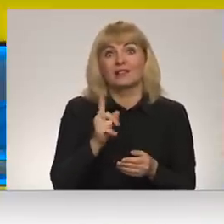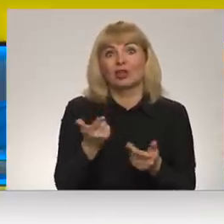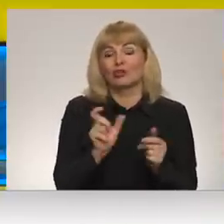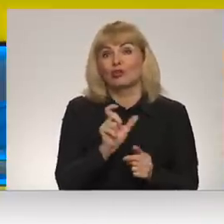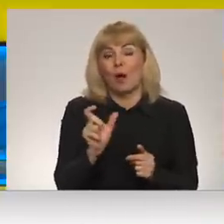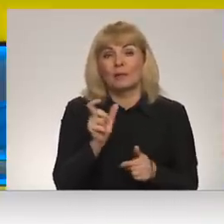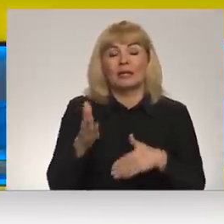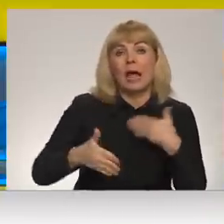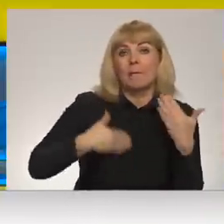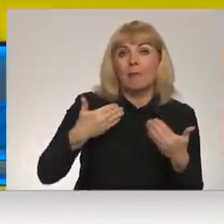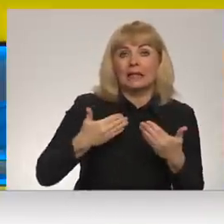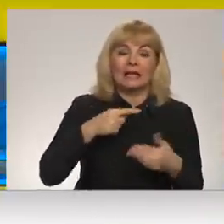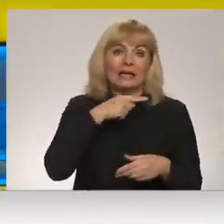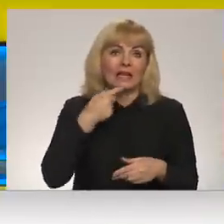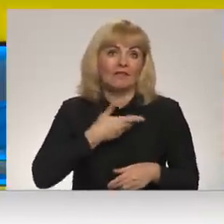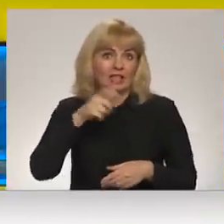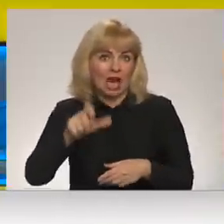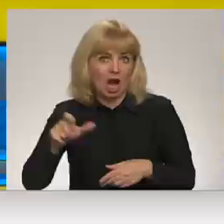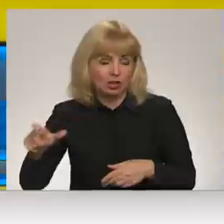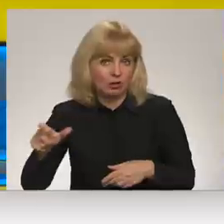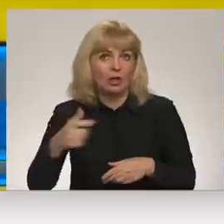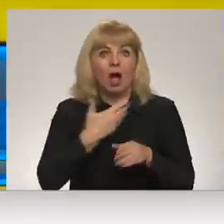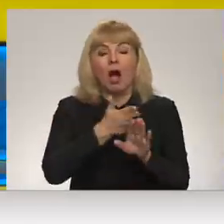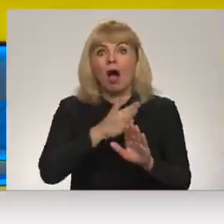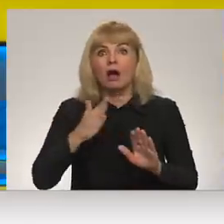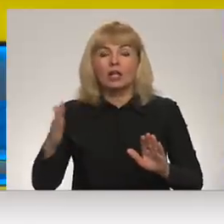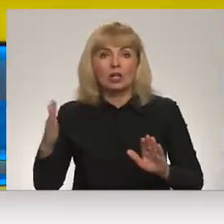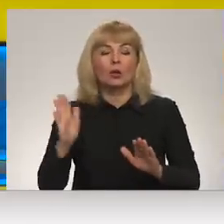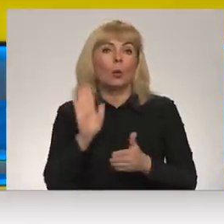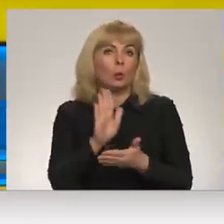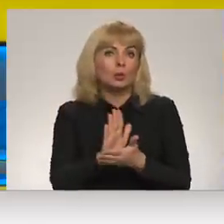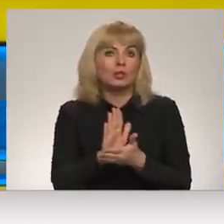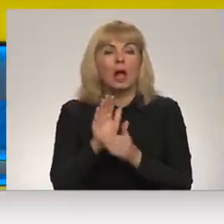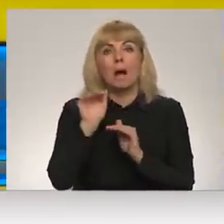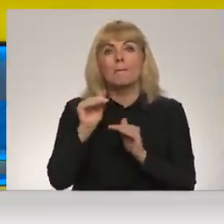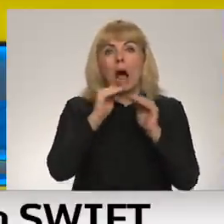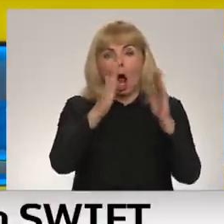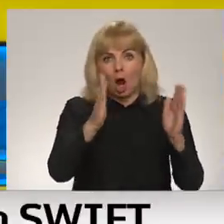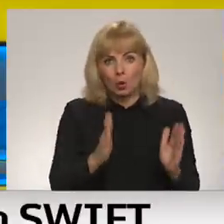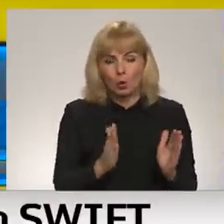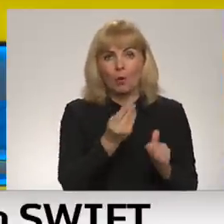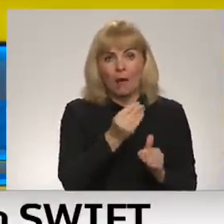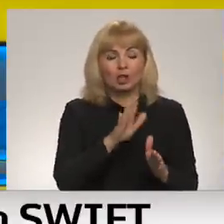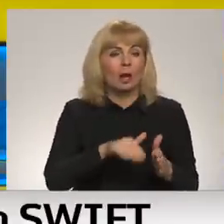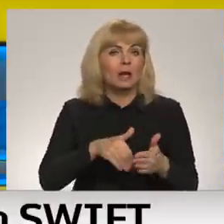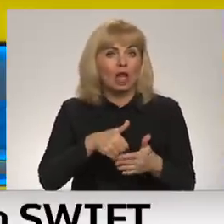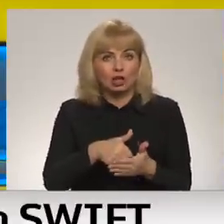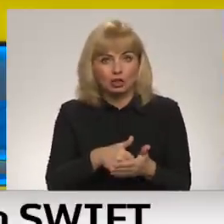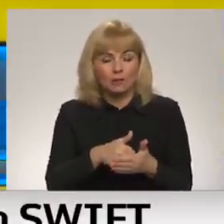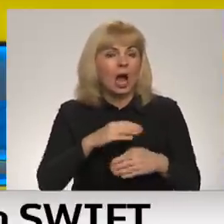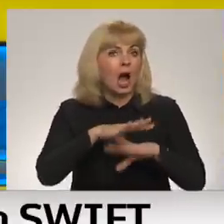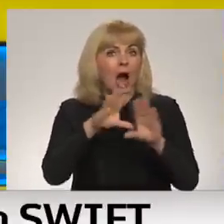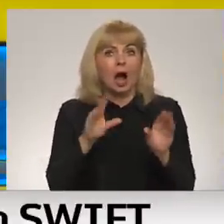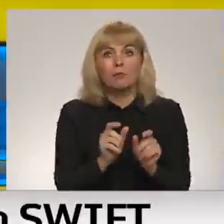Krievijā iedzīvotāju vidū, milzīgās rindas uz bankomātiem. Skaidrs, ka nekad līdz šim šāds